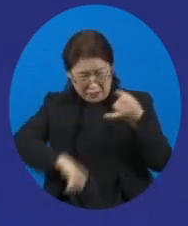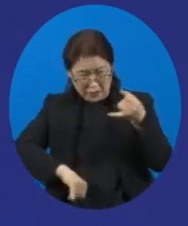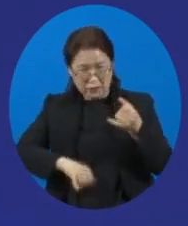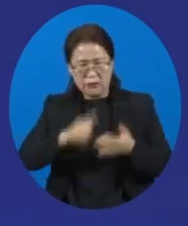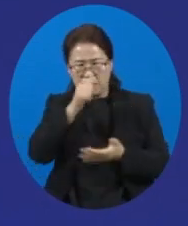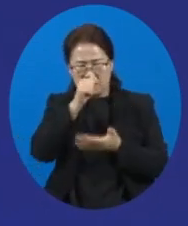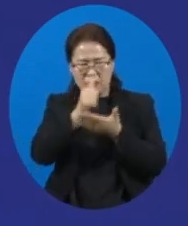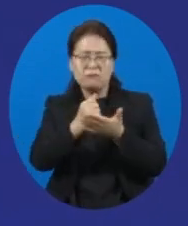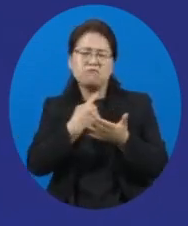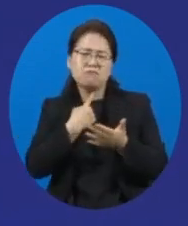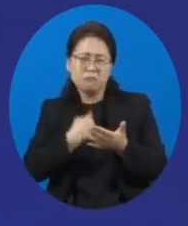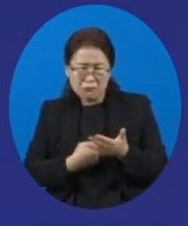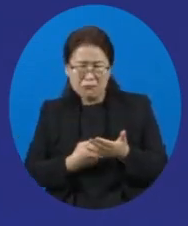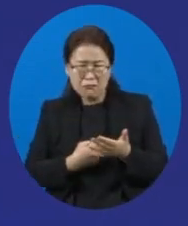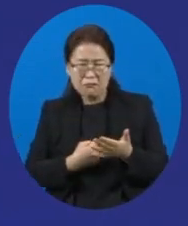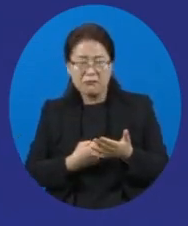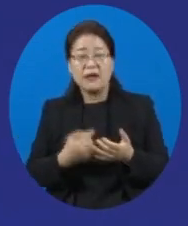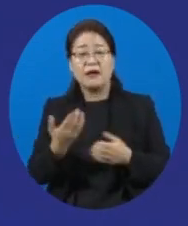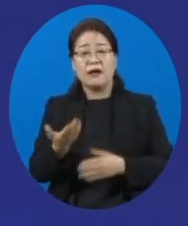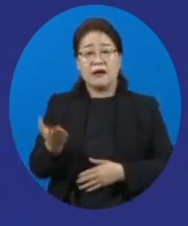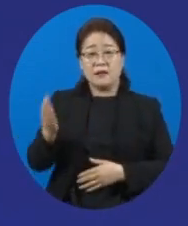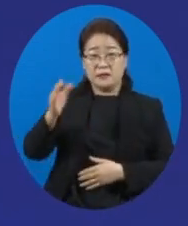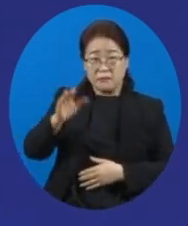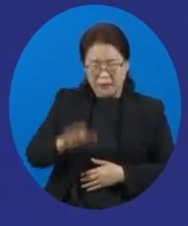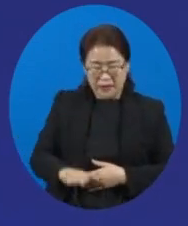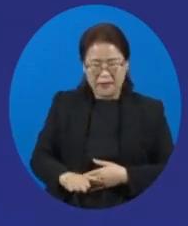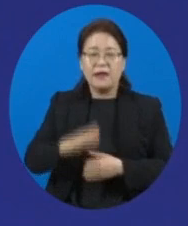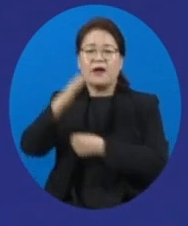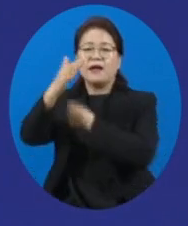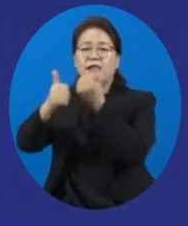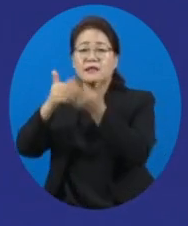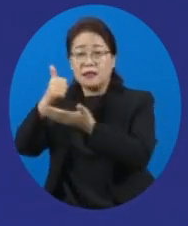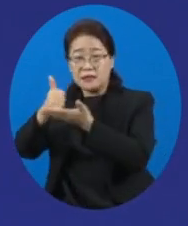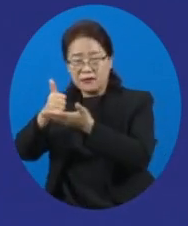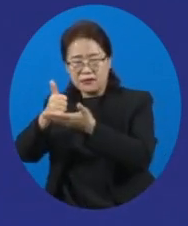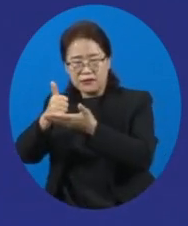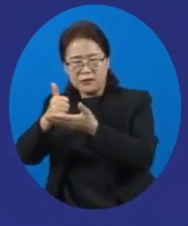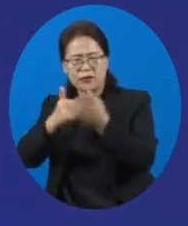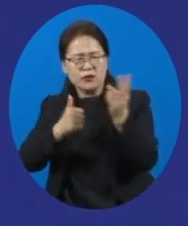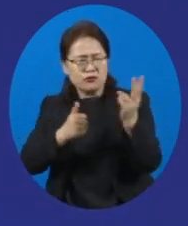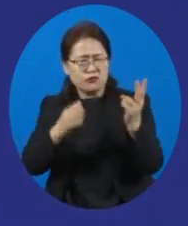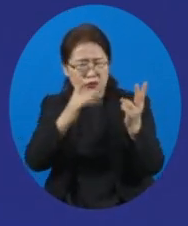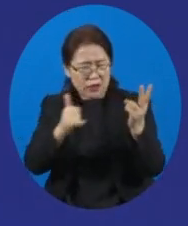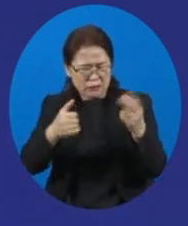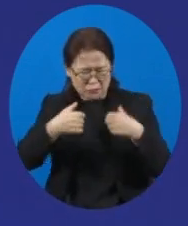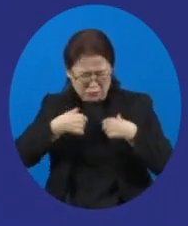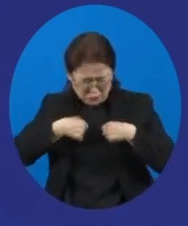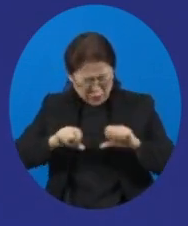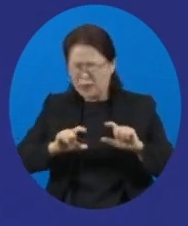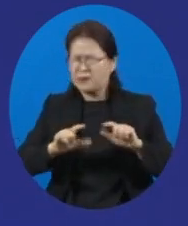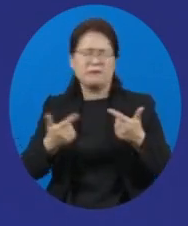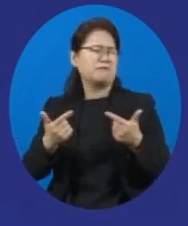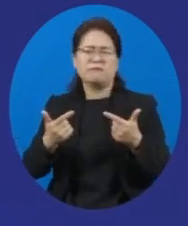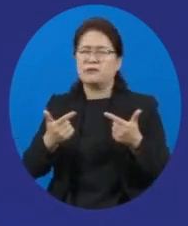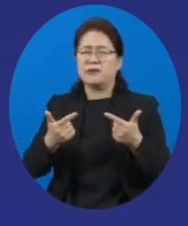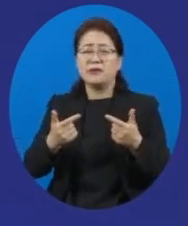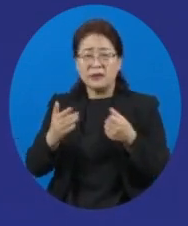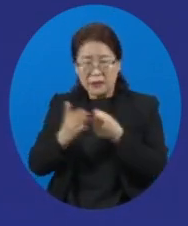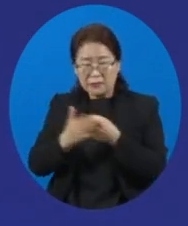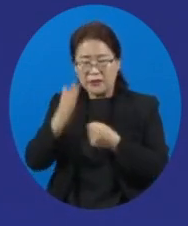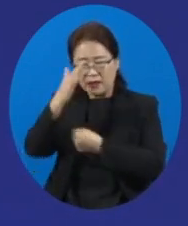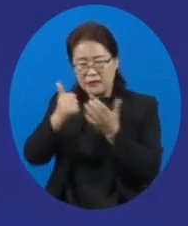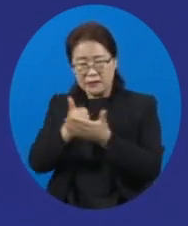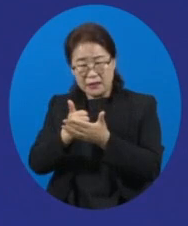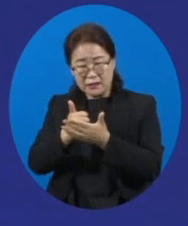범죄했습니다. 그렇지만 하나님은 아담과 하와를 포기하지 않으셨어요. 그래서 하나님은